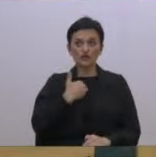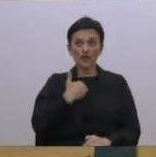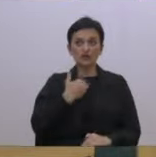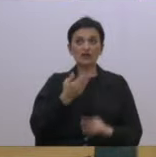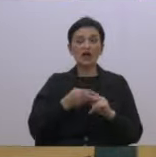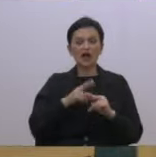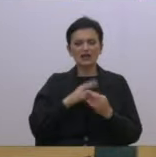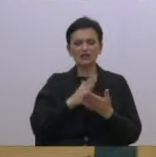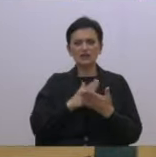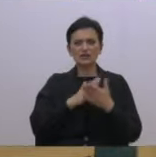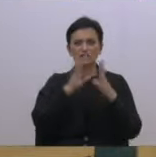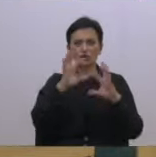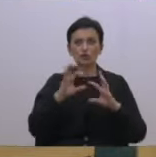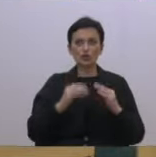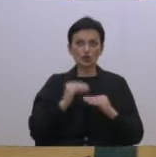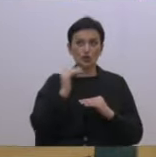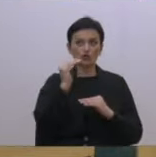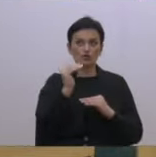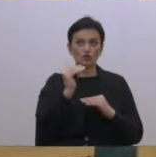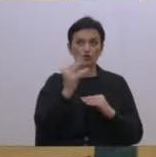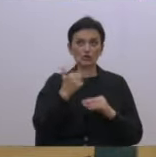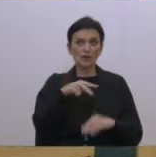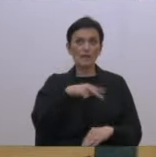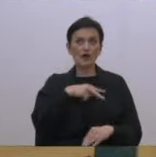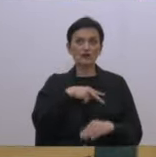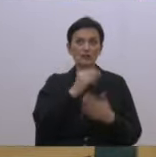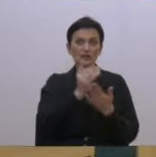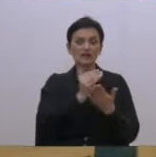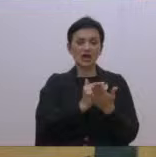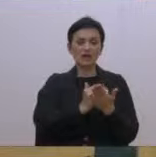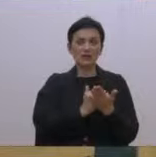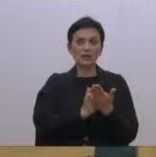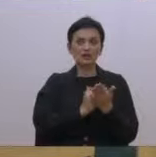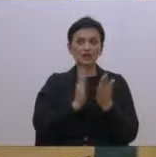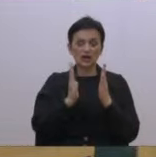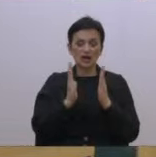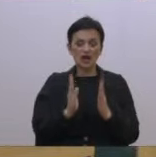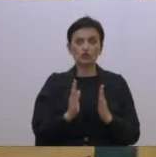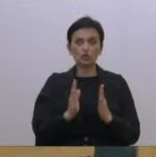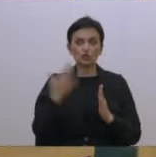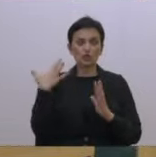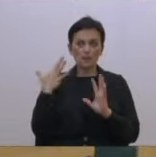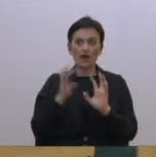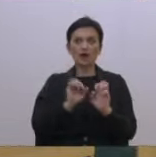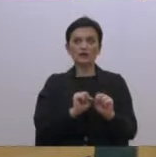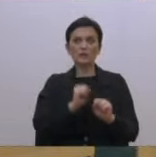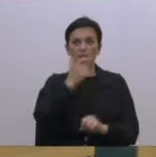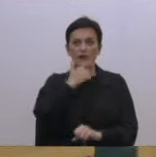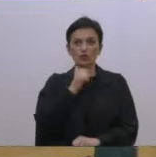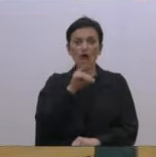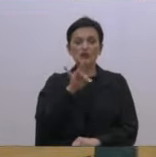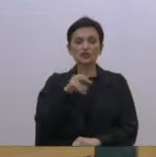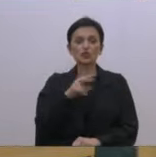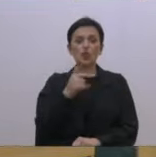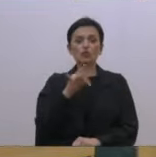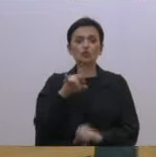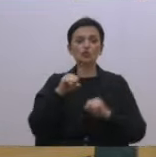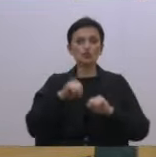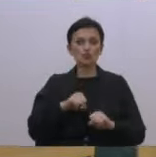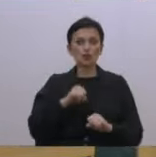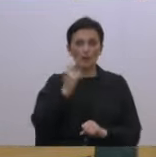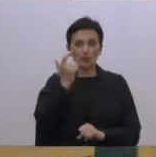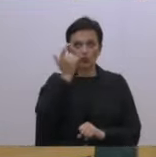არის კონსტიტუციით და პარლამენტის რეგლამენტით განსაზღვრული, მხარი დაუჭიროთ ბატონ არჩილ გორდულაძის